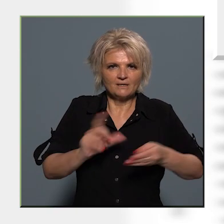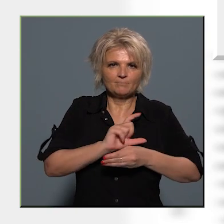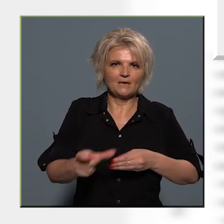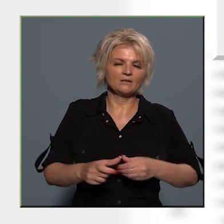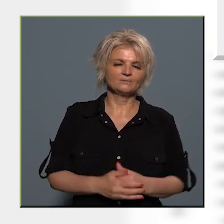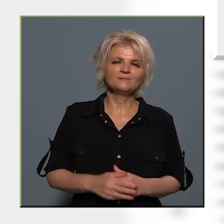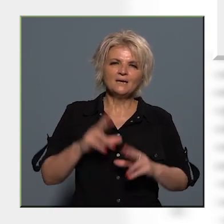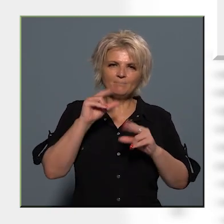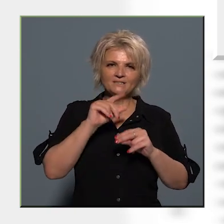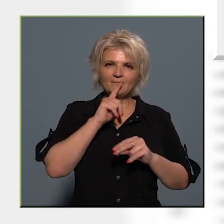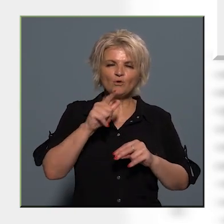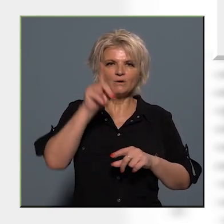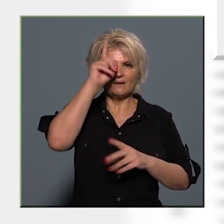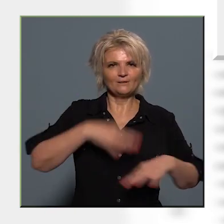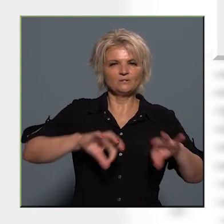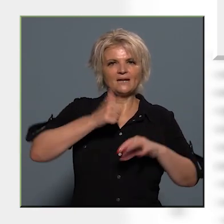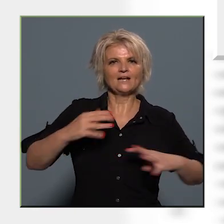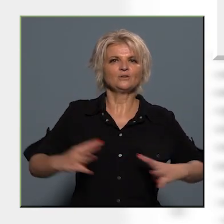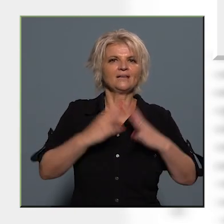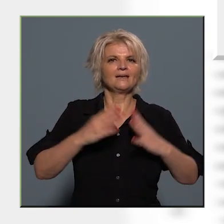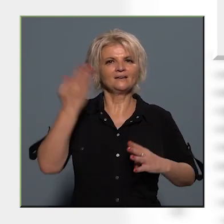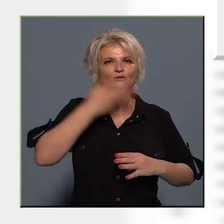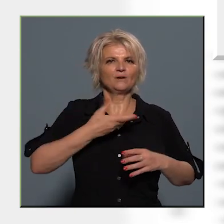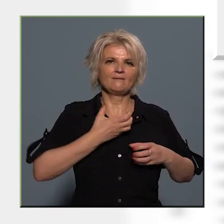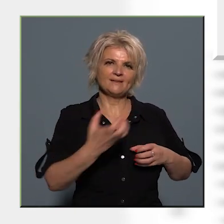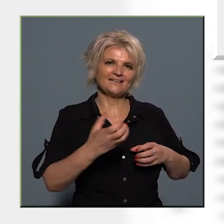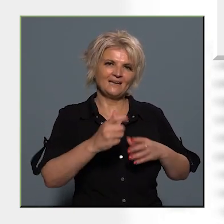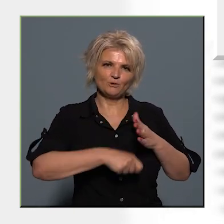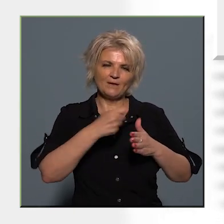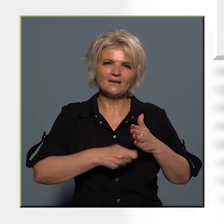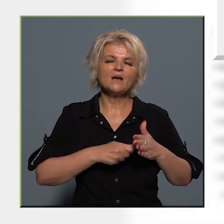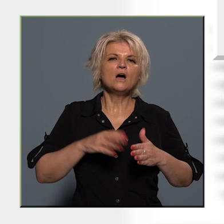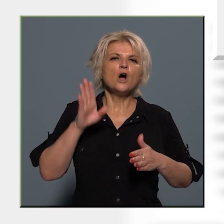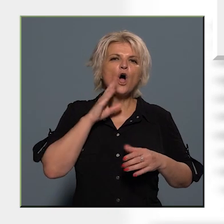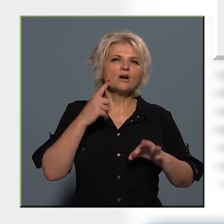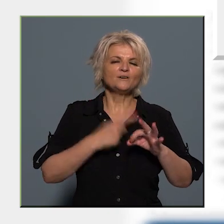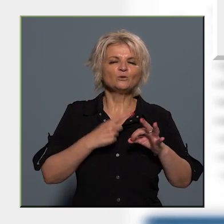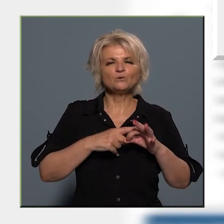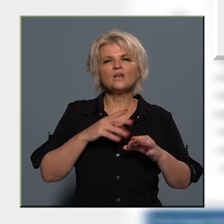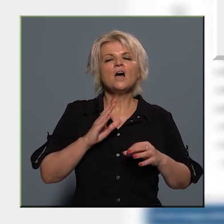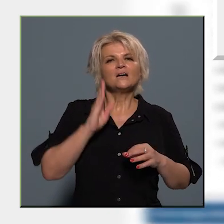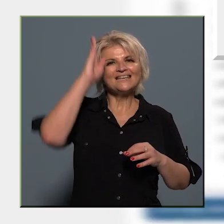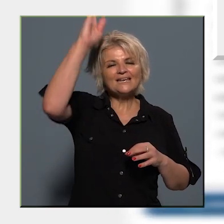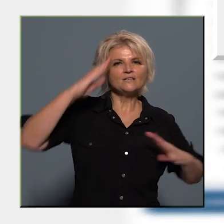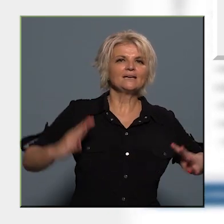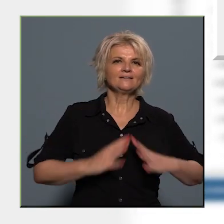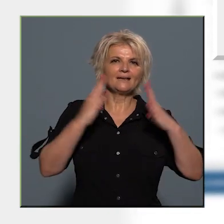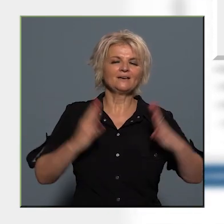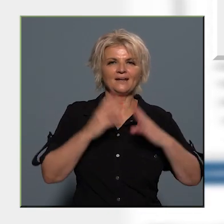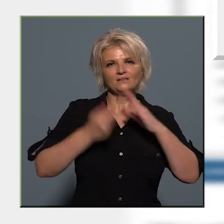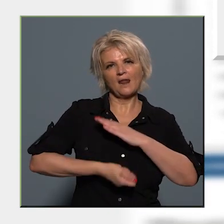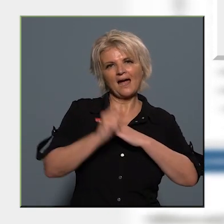hogy Németország első tengeri hidrogénvezeték projektje, az Aquaductus, az Északi-tengeren található